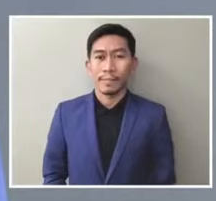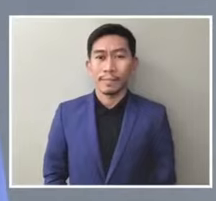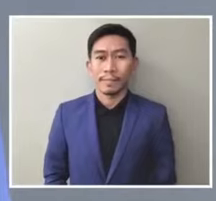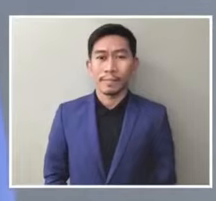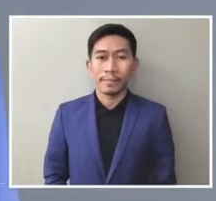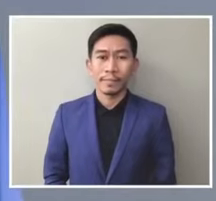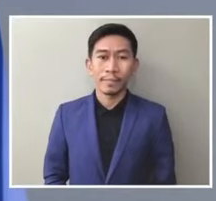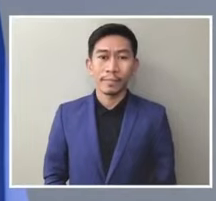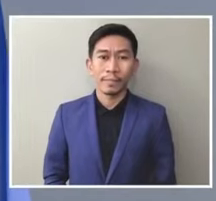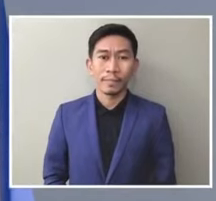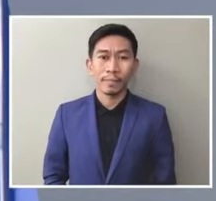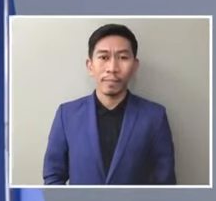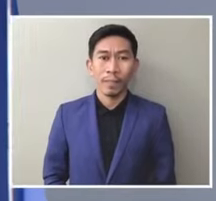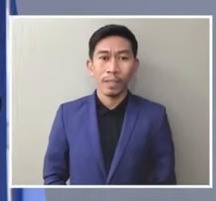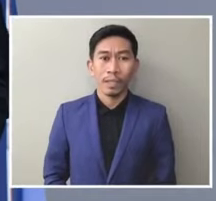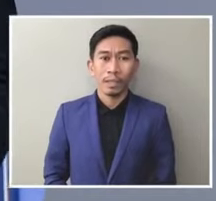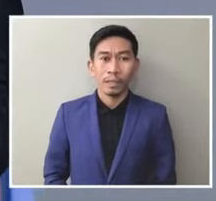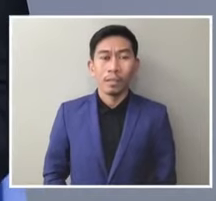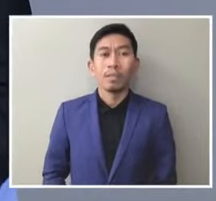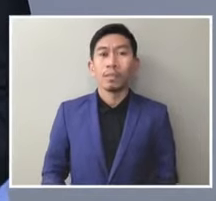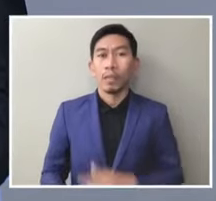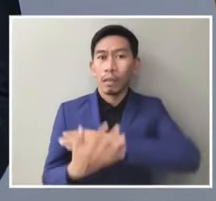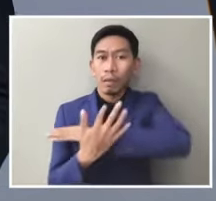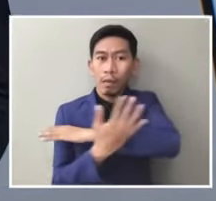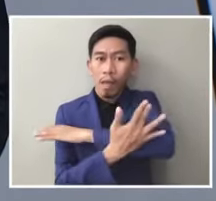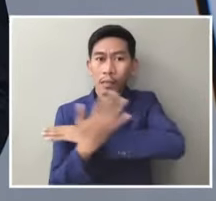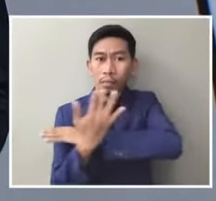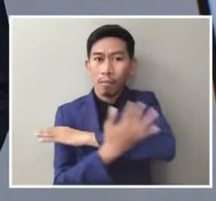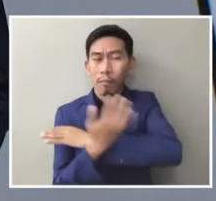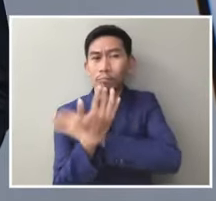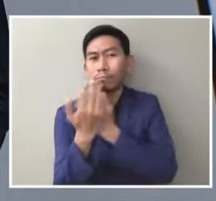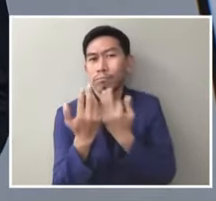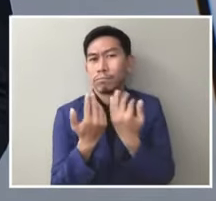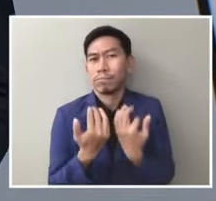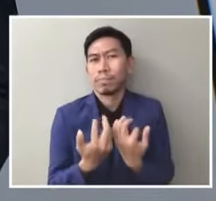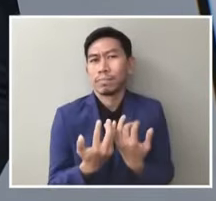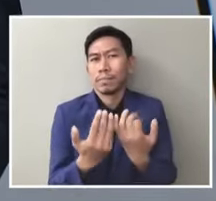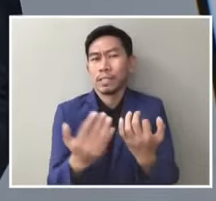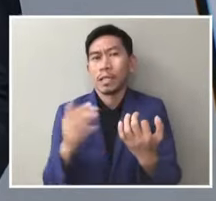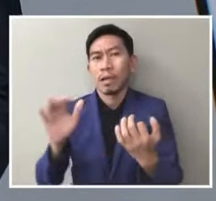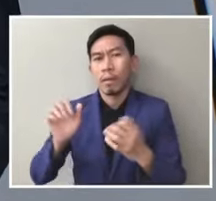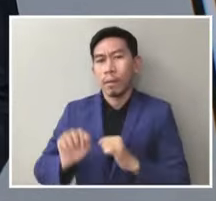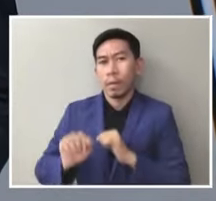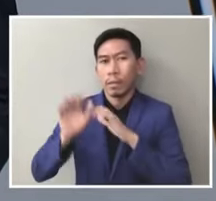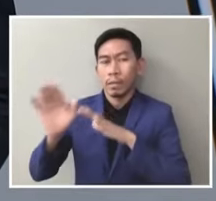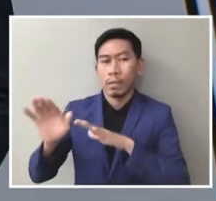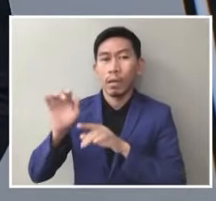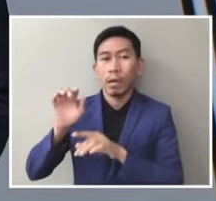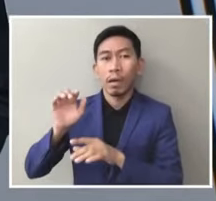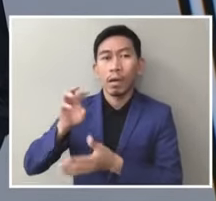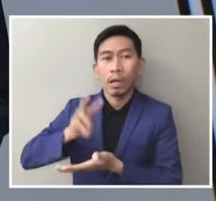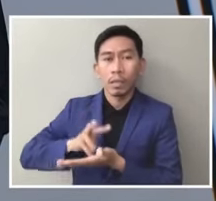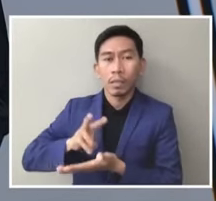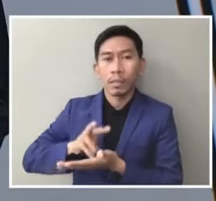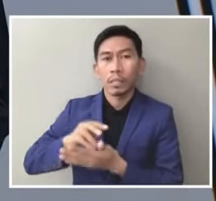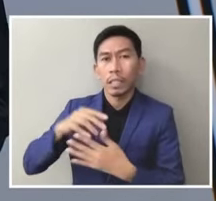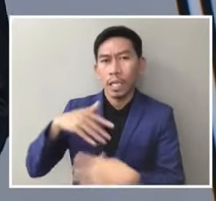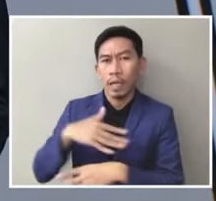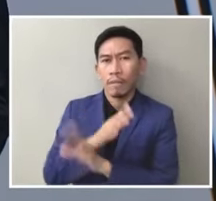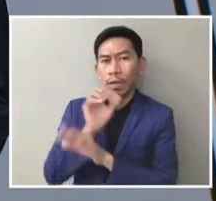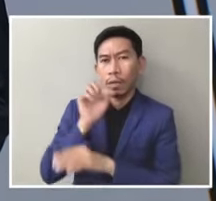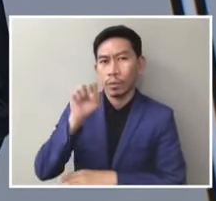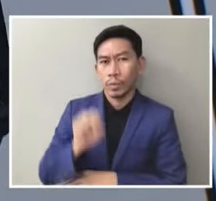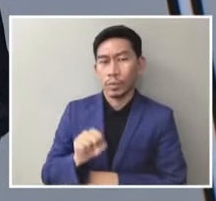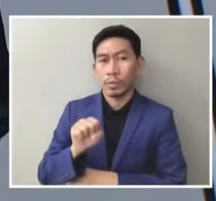Sumiklab ang malaking grass fire sa bahagi ng bundok sa barangay Matutungan sa bayan ng Santa Cruz, Davao del Sur noong Lunes ng